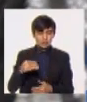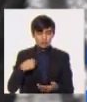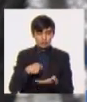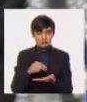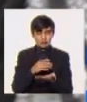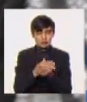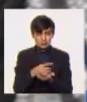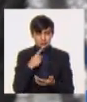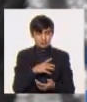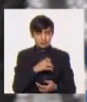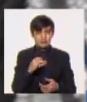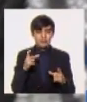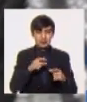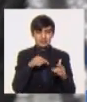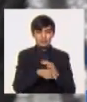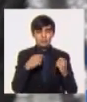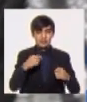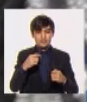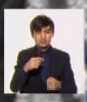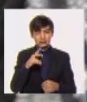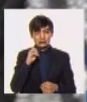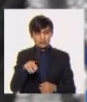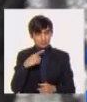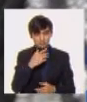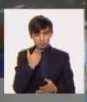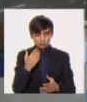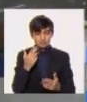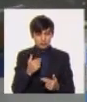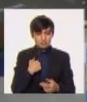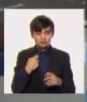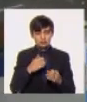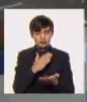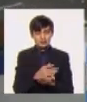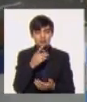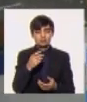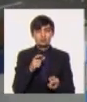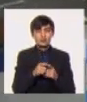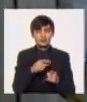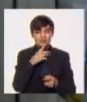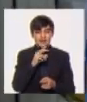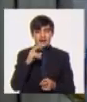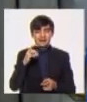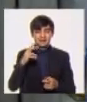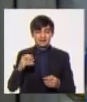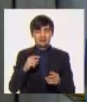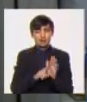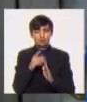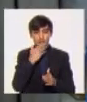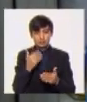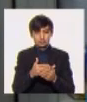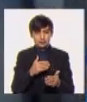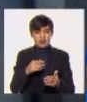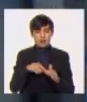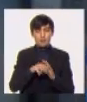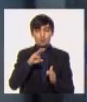айтады. Бұны дүкен сатушылар да жоққа шығармайды. Сөздерінше өңірде карантин басталмай жатып жоғары сұрыпты